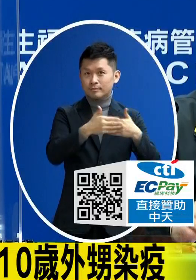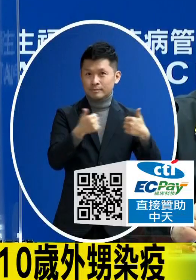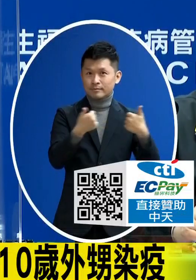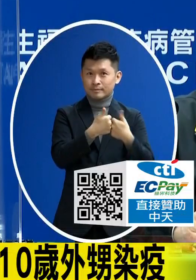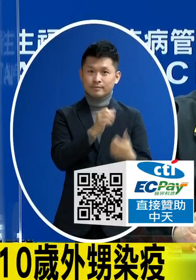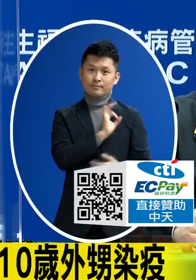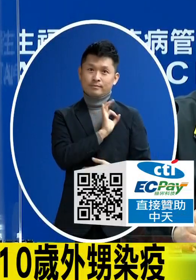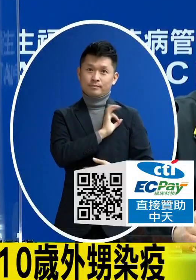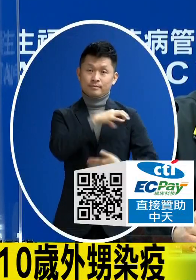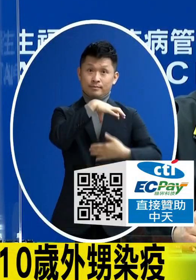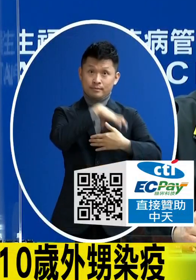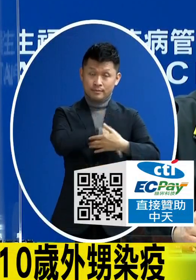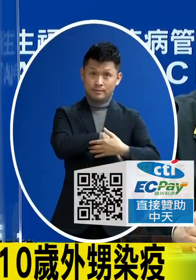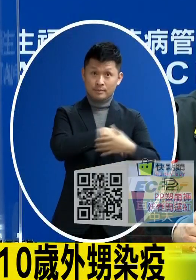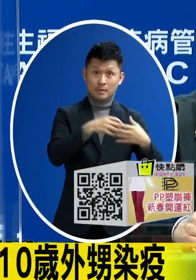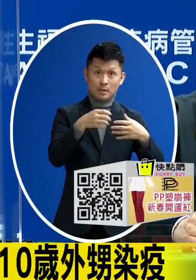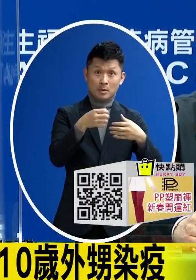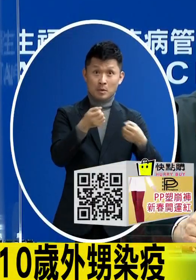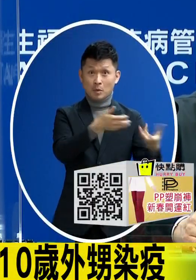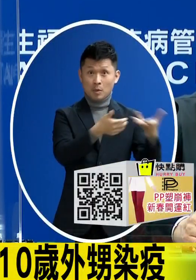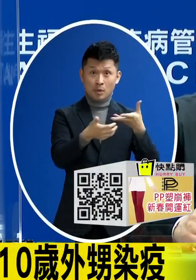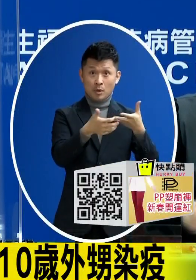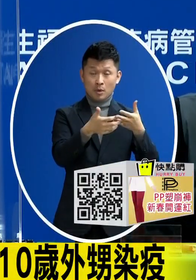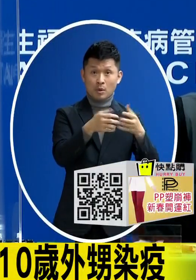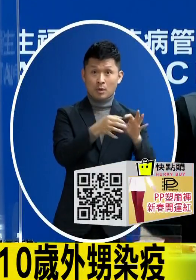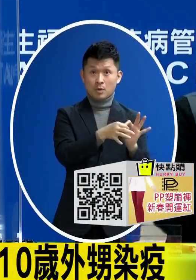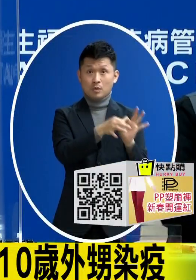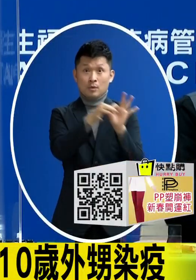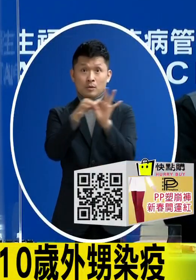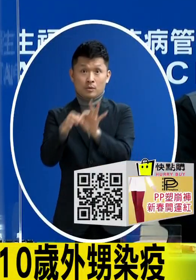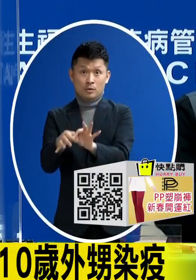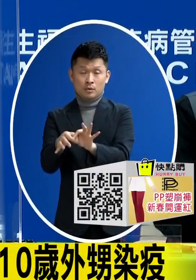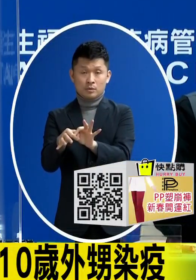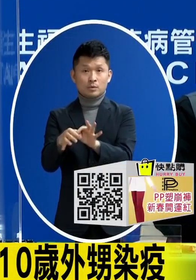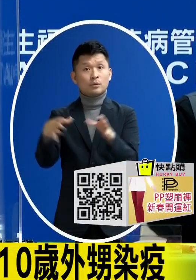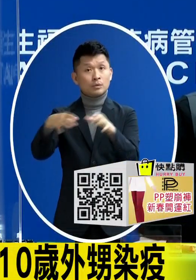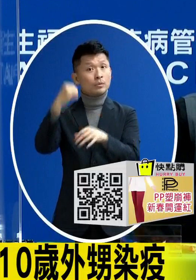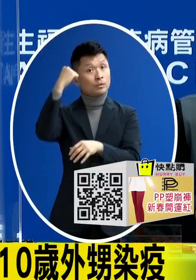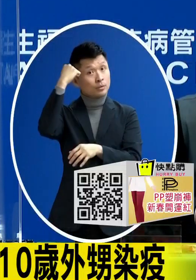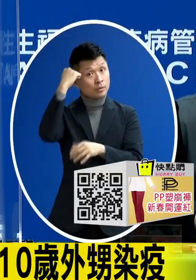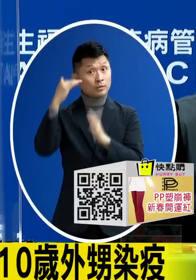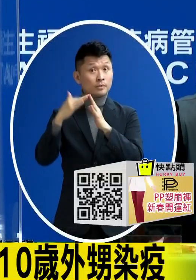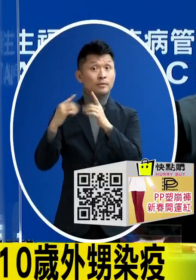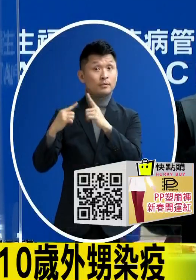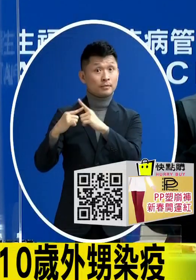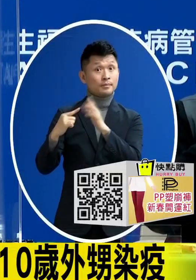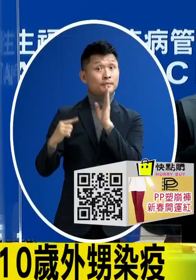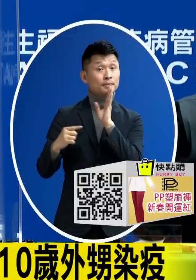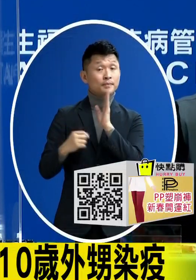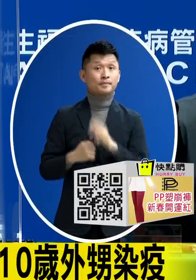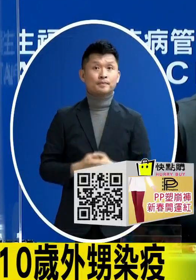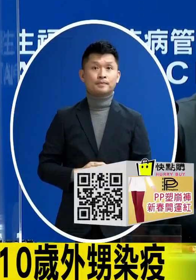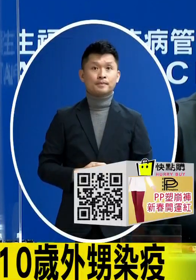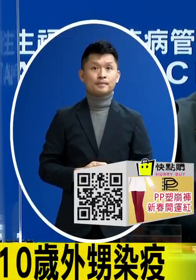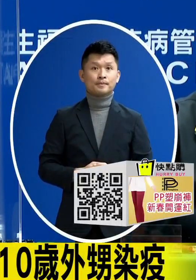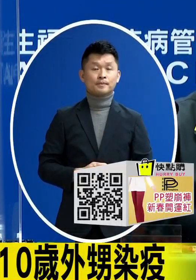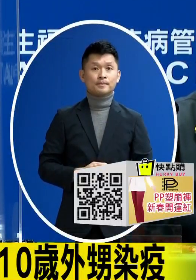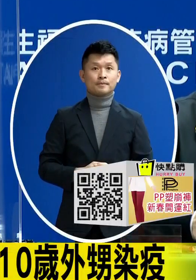里面所衍生出来的同住家人，同住家人，这个同住家人大家看到